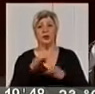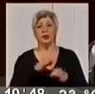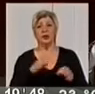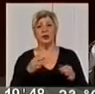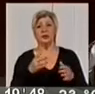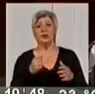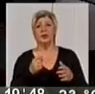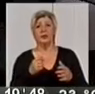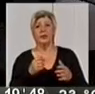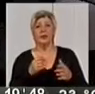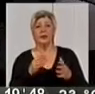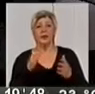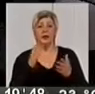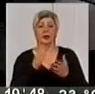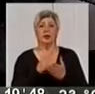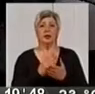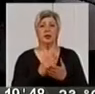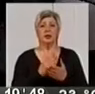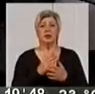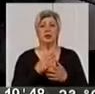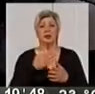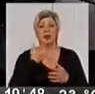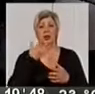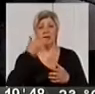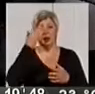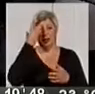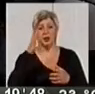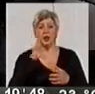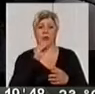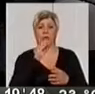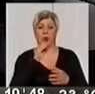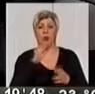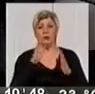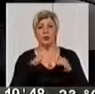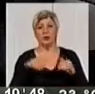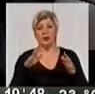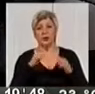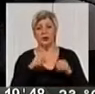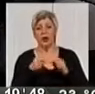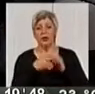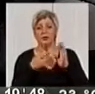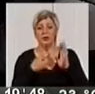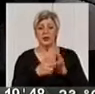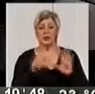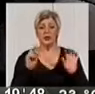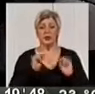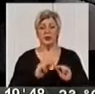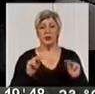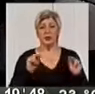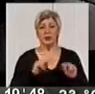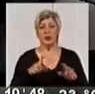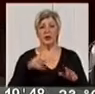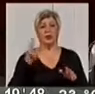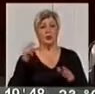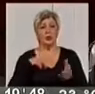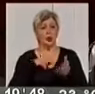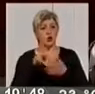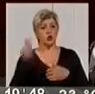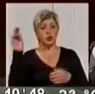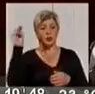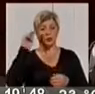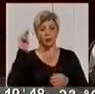літніх мовних таборів. Да. І в зв'язку з цим 18 педагогічних працівників пройшли тренінги і сьогодні будуть в